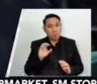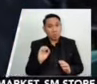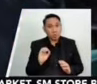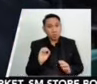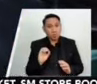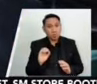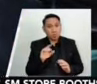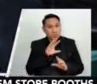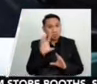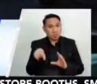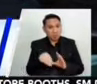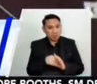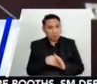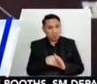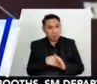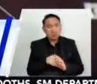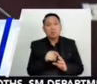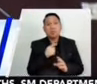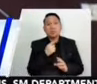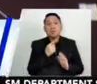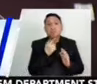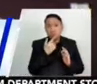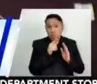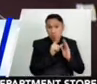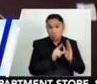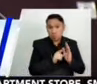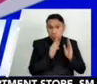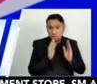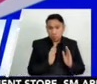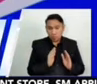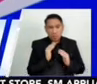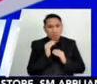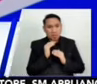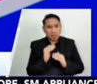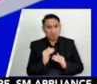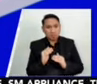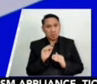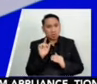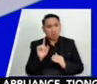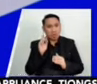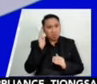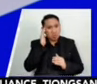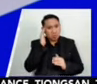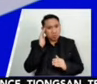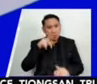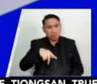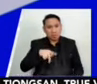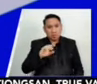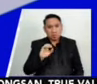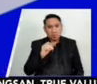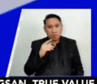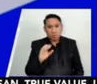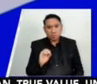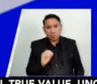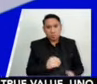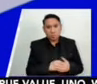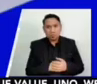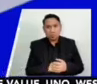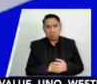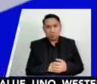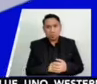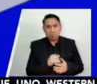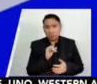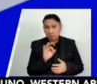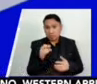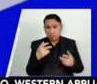ni limitado lang ang alam nito tungkol sa Pogo kung meron pang ibang alam si May alis I will advice